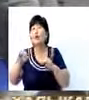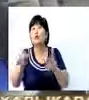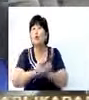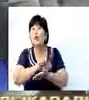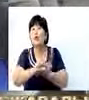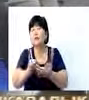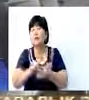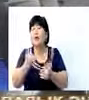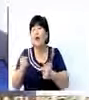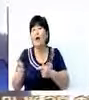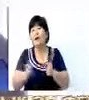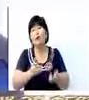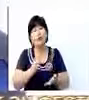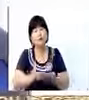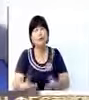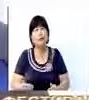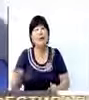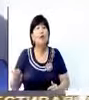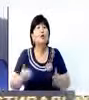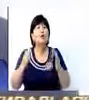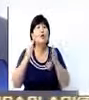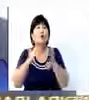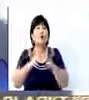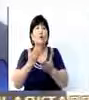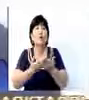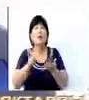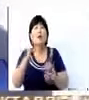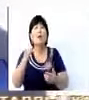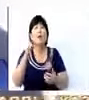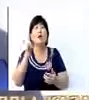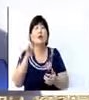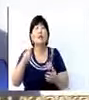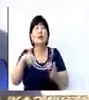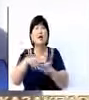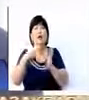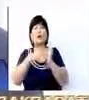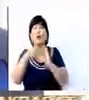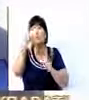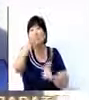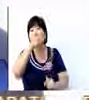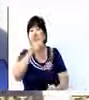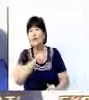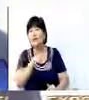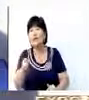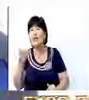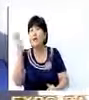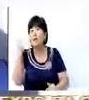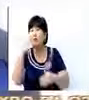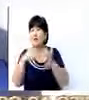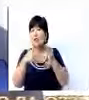сметалық құжаты әзірлену үстінде. Тұрғын үй мәселесіне келетін болсақ, Байқоңыр қаласында тұрғын үй 90-шы жылдардан бері салынбаған